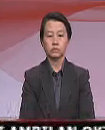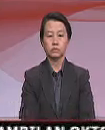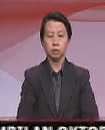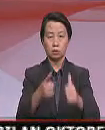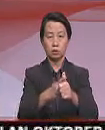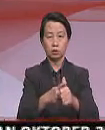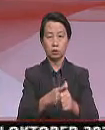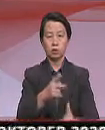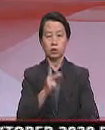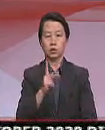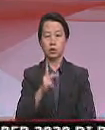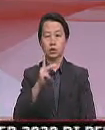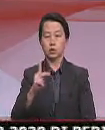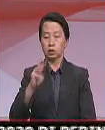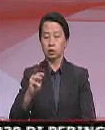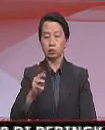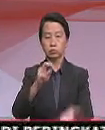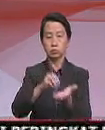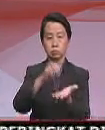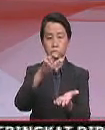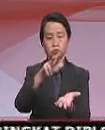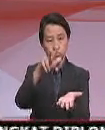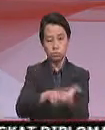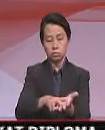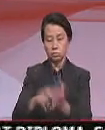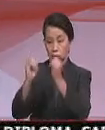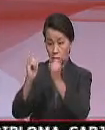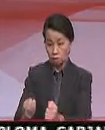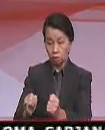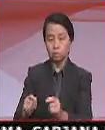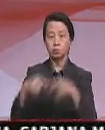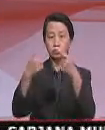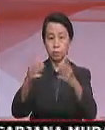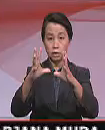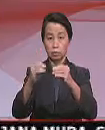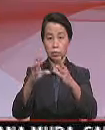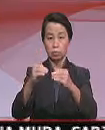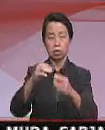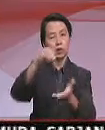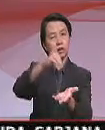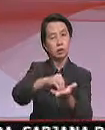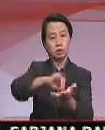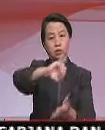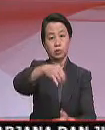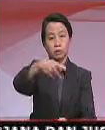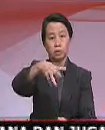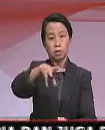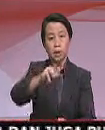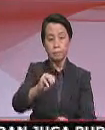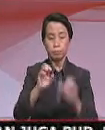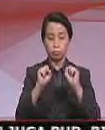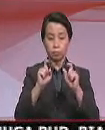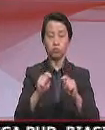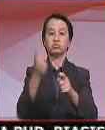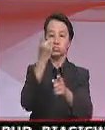terdahulu Kementerian kesihatan KKM turut mengesahkan seorang individu yang menghadiri mesyuarat di jabatan Perdana Menteri Sabtu lalu